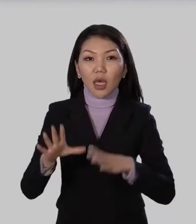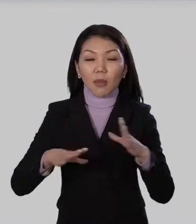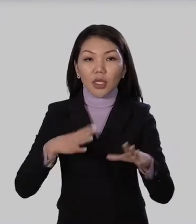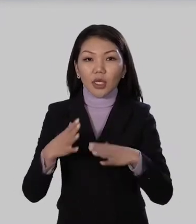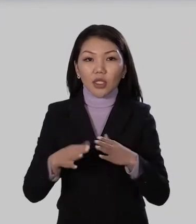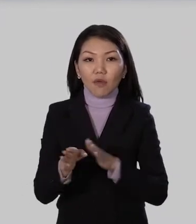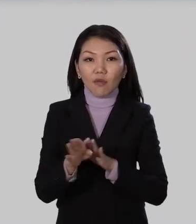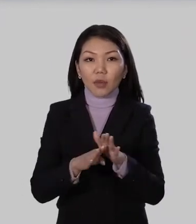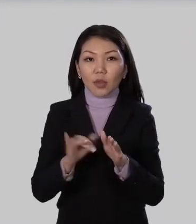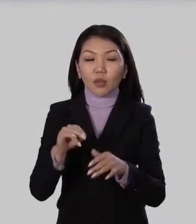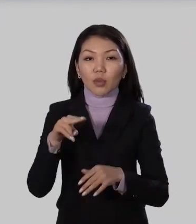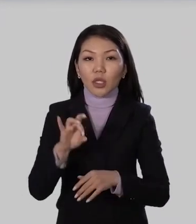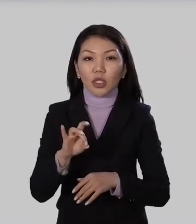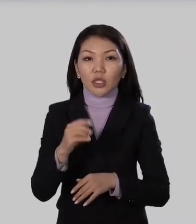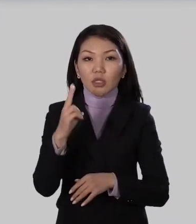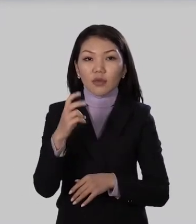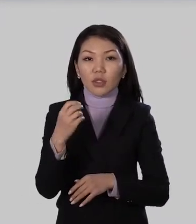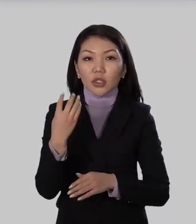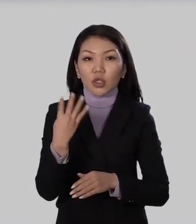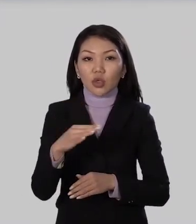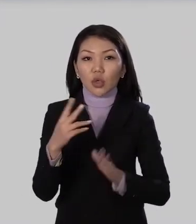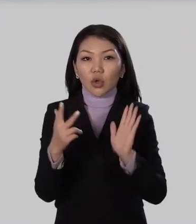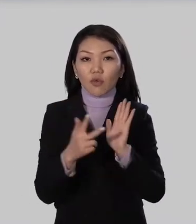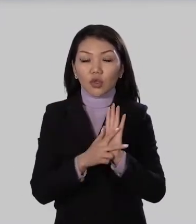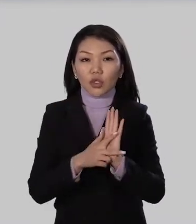Потренируемся. Выполним упражнение